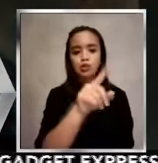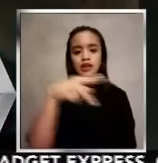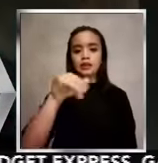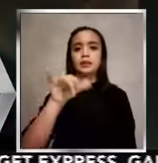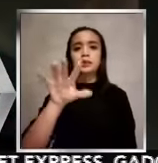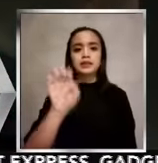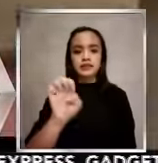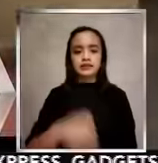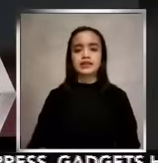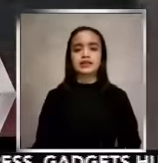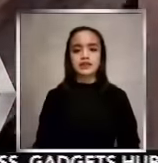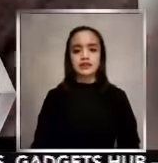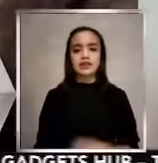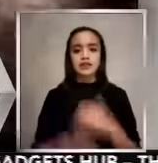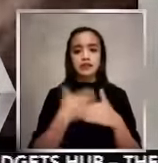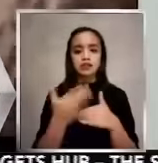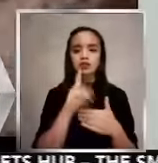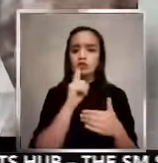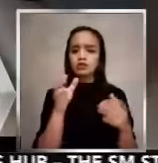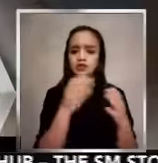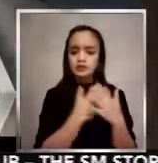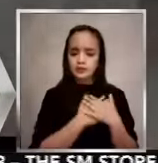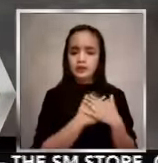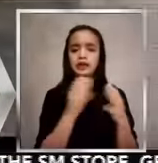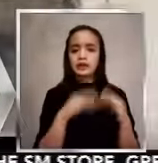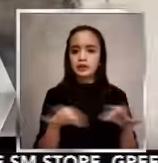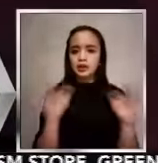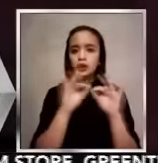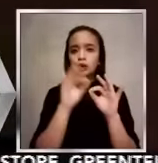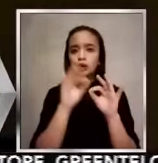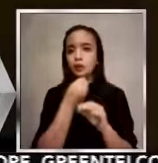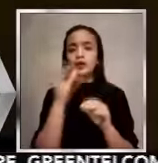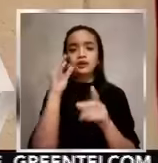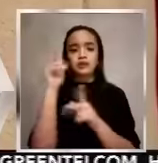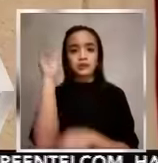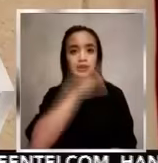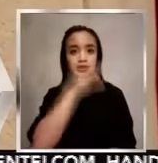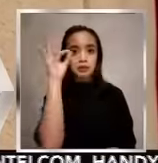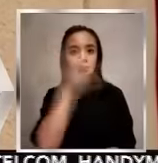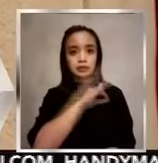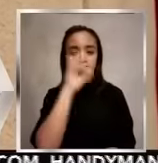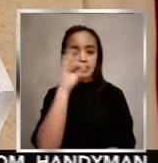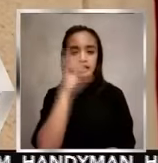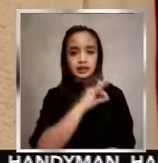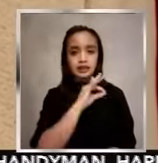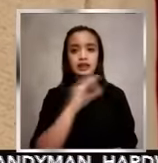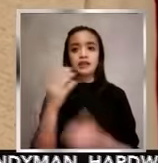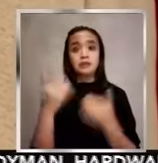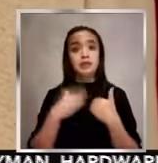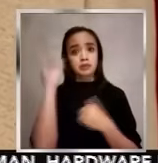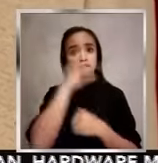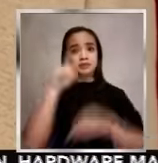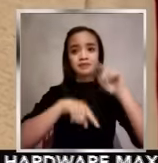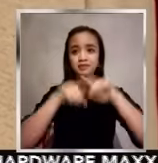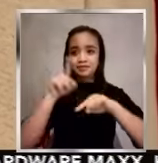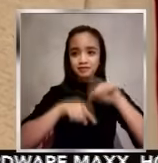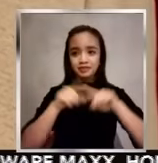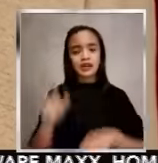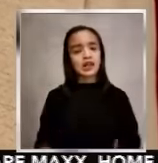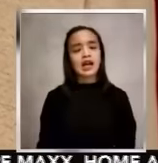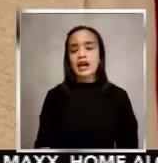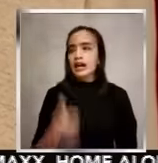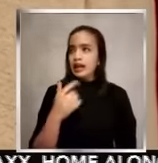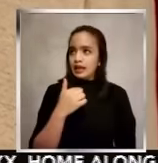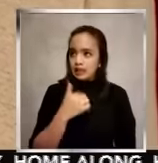at malapit sa puso ni maku ang mga Pinoy dahil may mga Pilipino rin siyang kaibigan I am looking very forward to